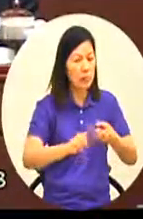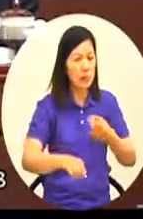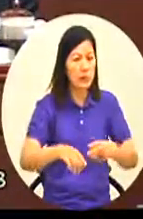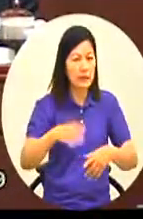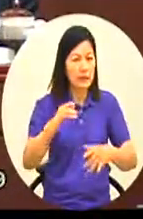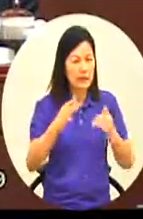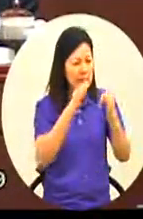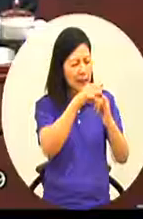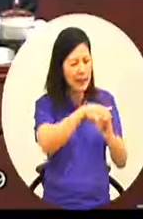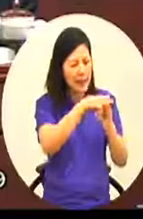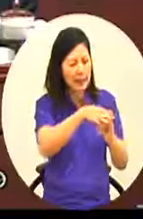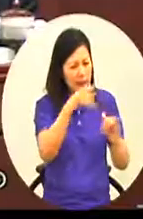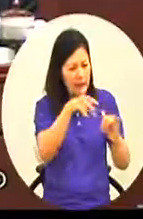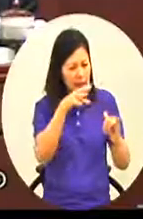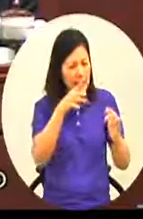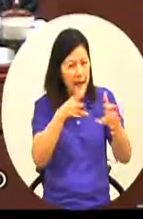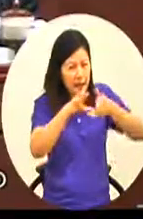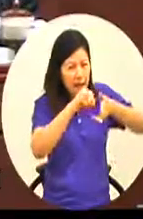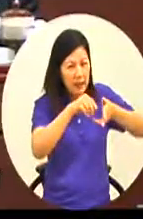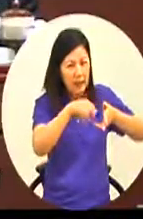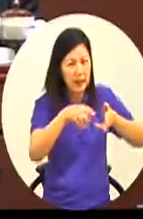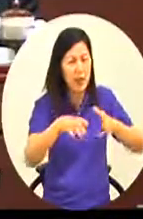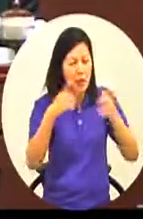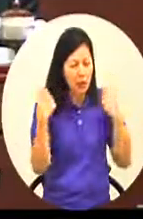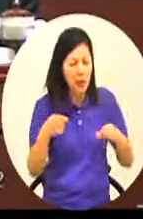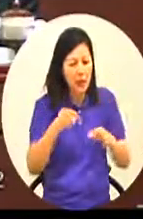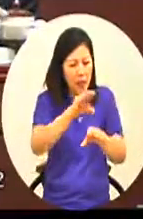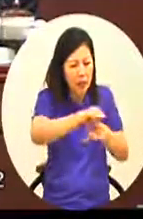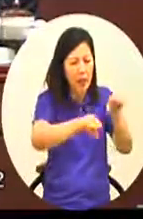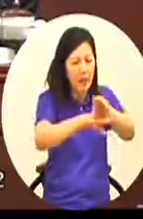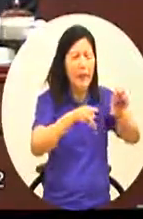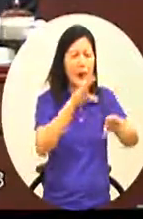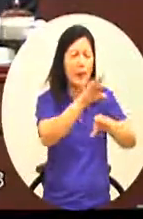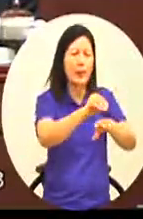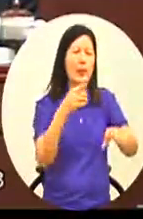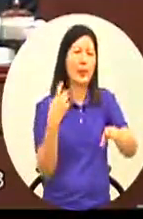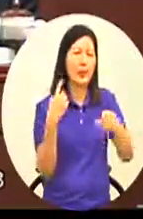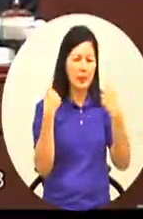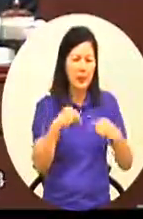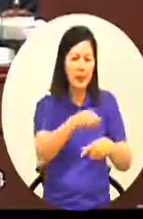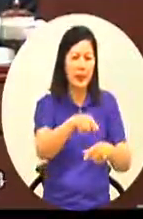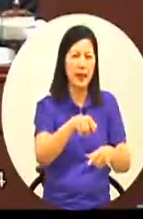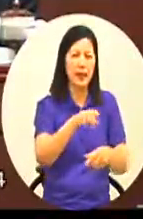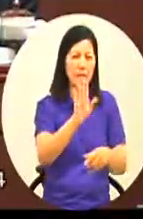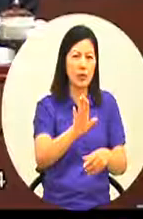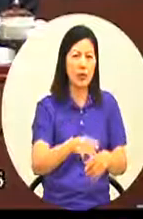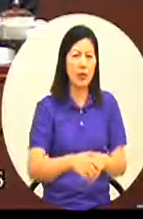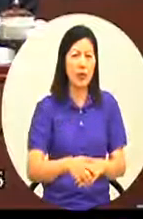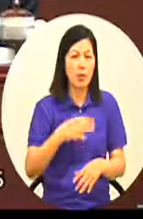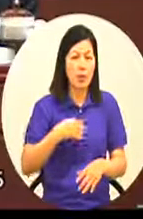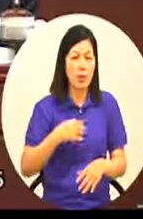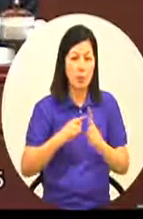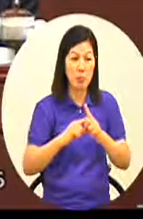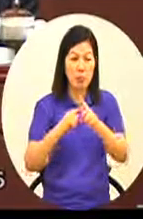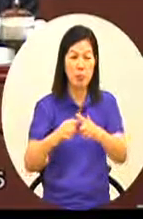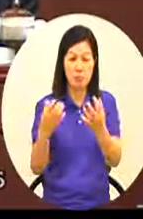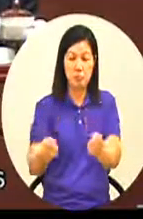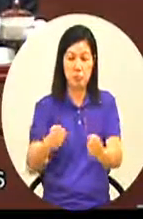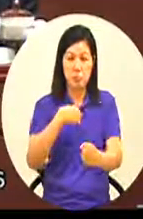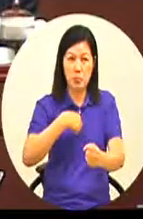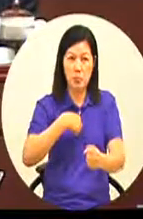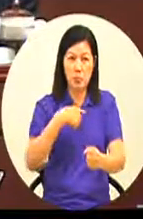那是本来棺木的边啊，翘翘塌底下，不是讲因为阮为着迄开始刷遐棺木，因为我亲身伫现场，我足清楚